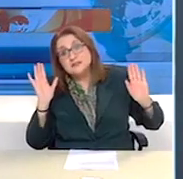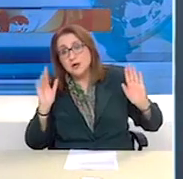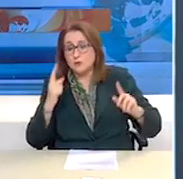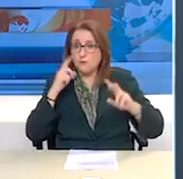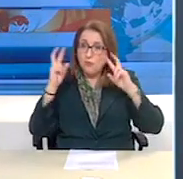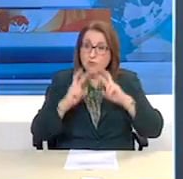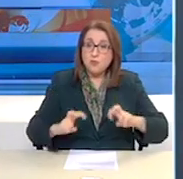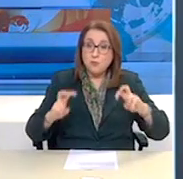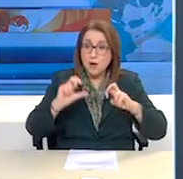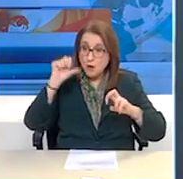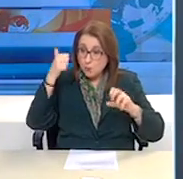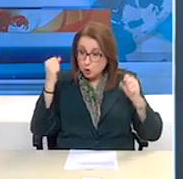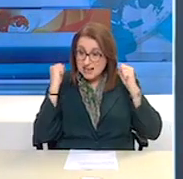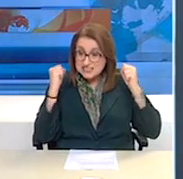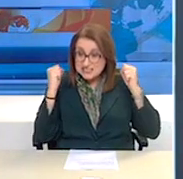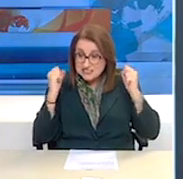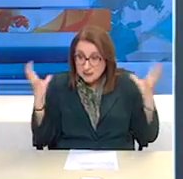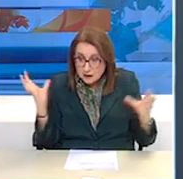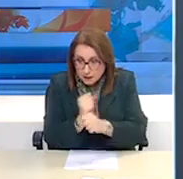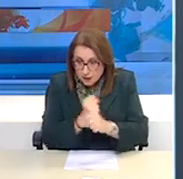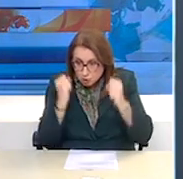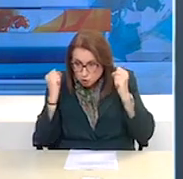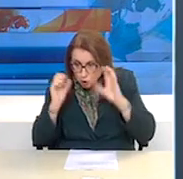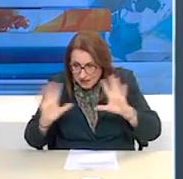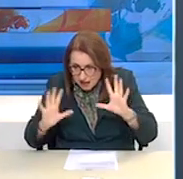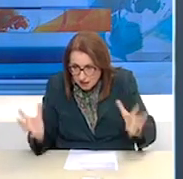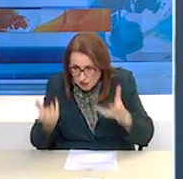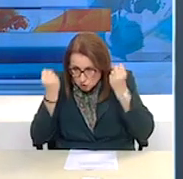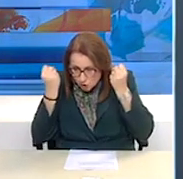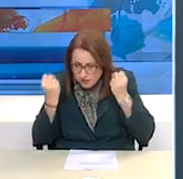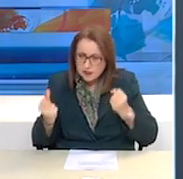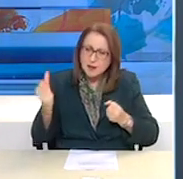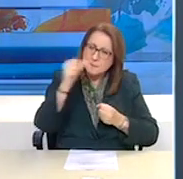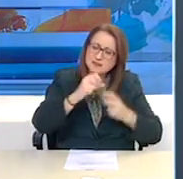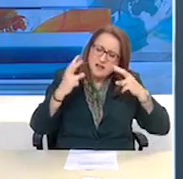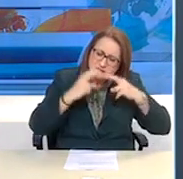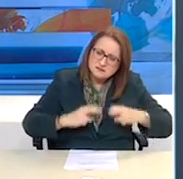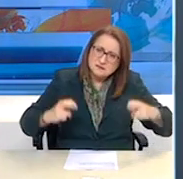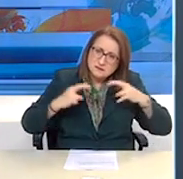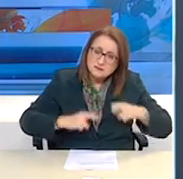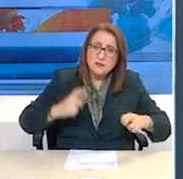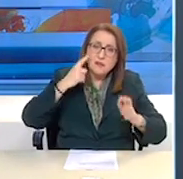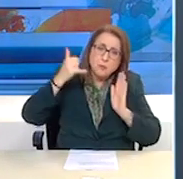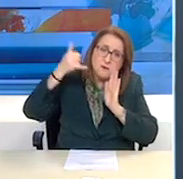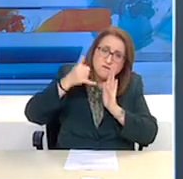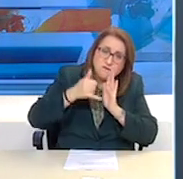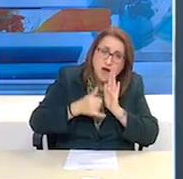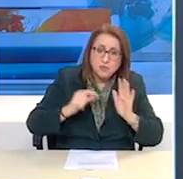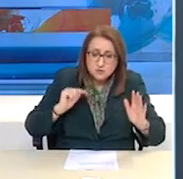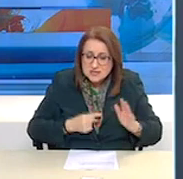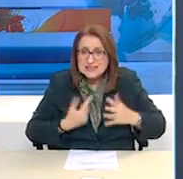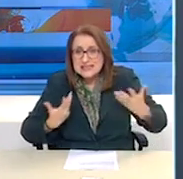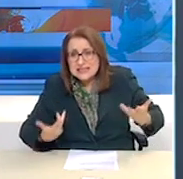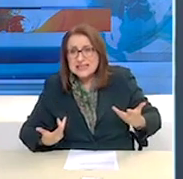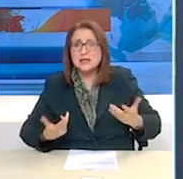μακροχρόνια τυχόν επιπλοκές ή υπολείμματα που τους αφήνει η νόσος. Αυτό νομίζω θα είναι όσο περνά ο καιρός και περισσότερο ξεκάθαρο.